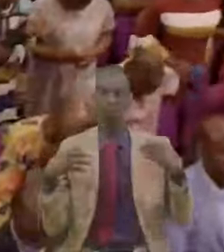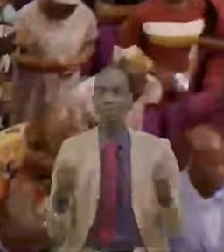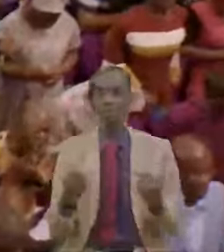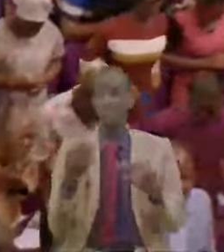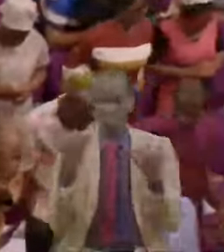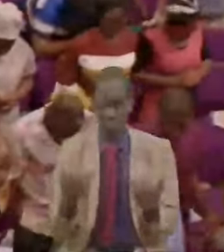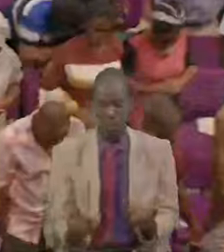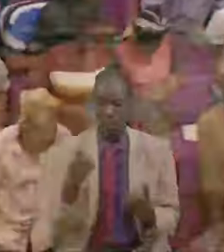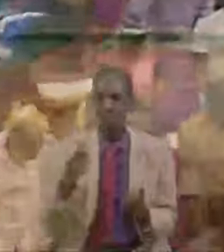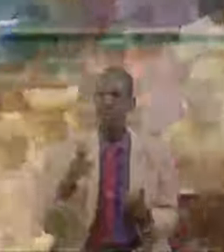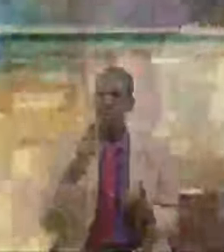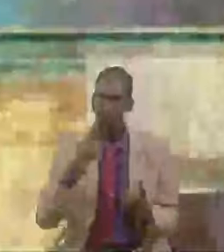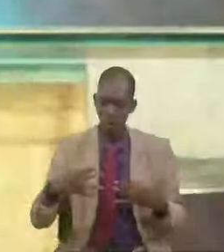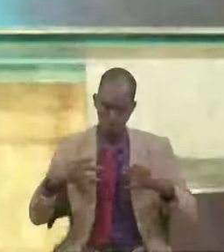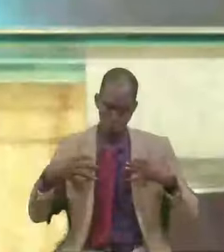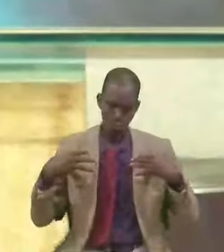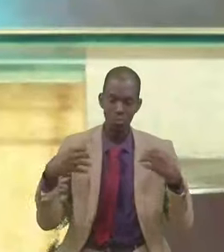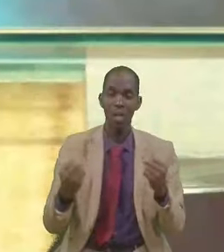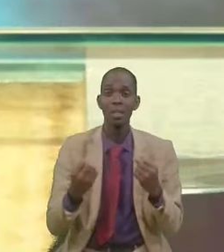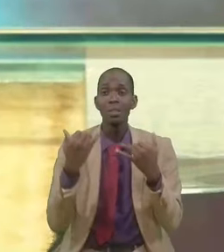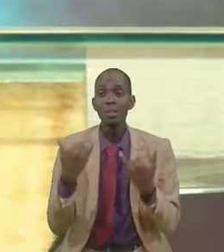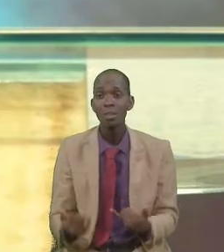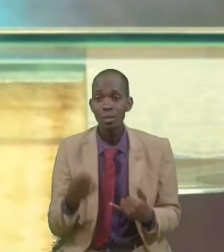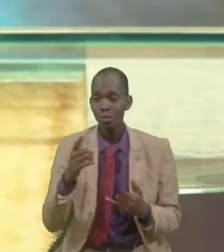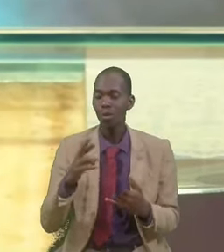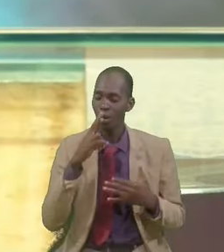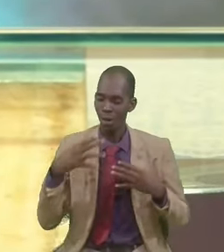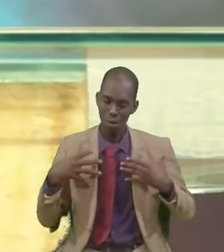au complet. Vous êtes au complet.